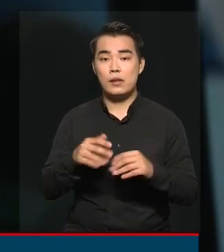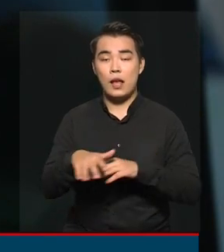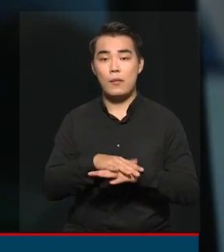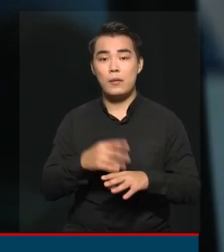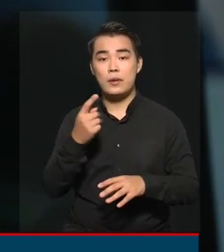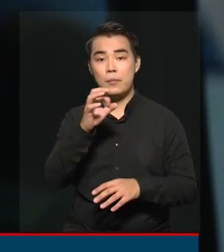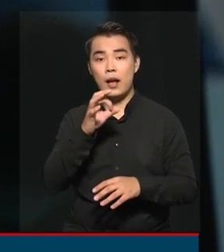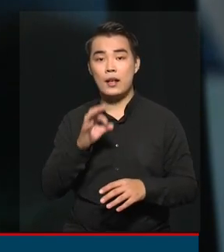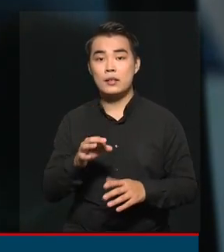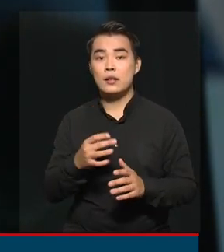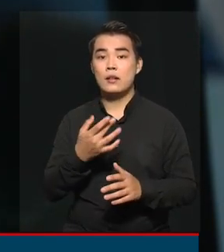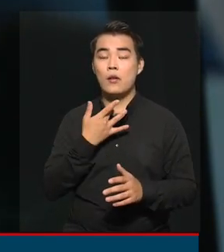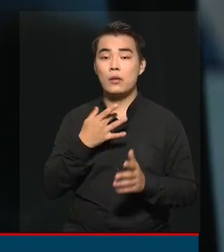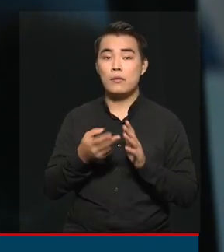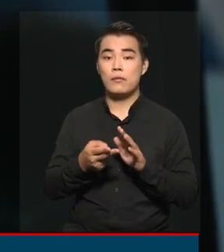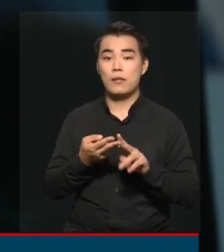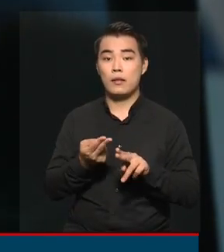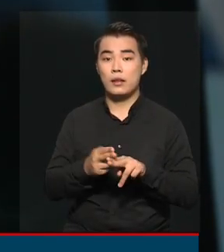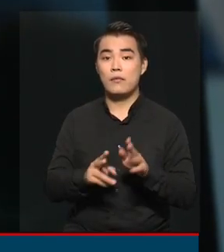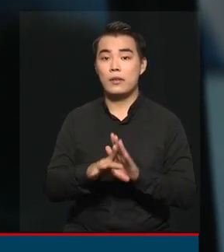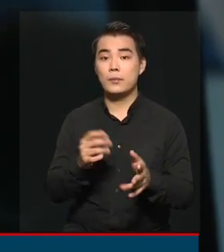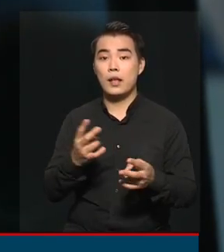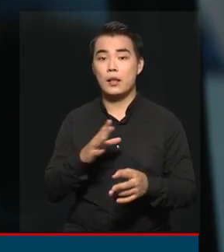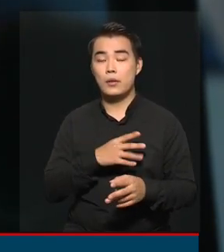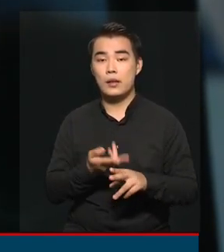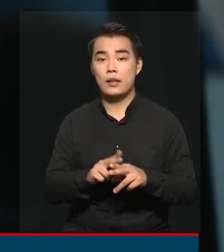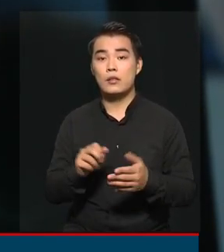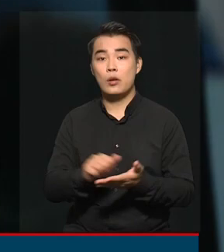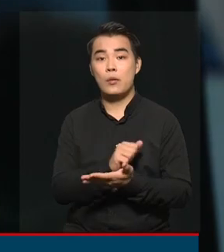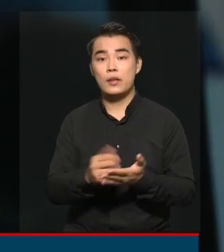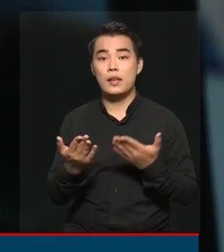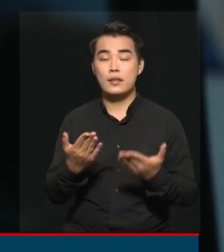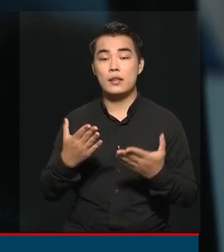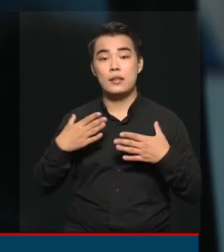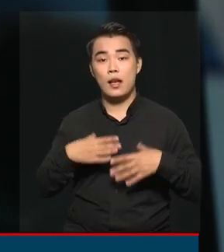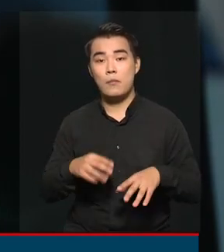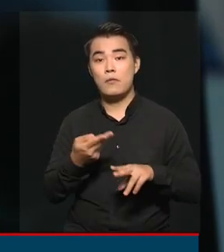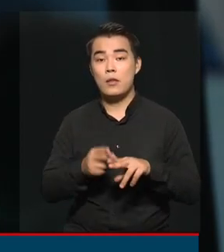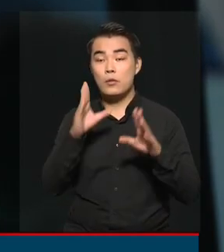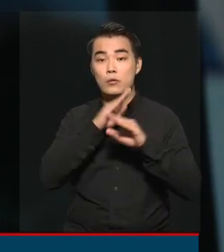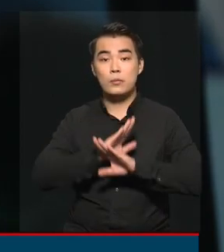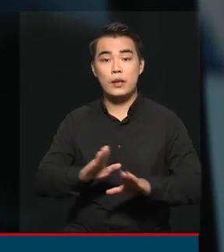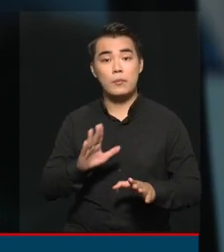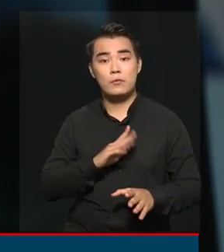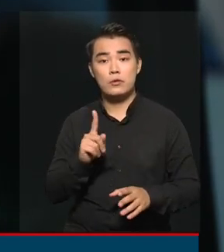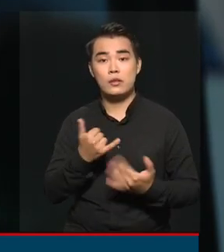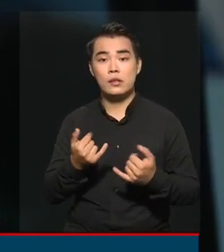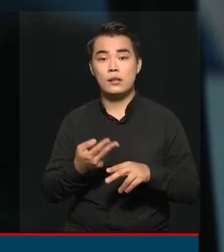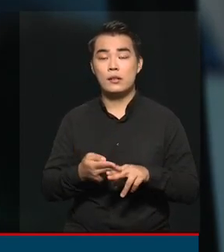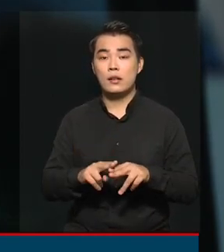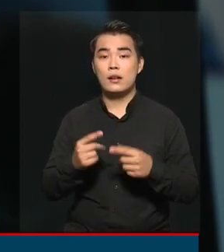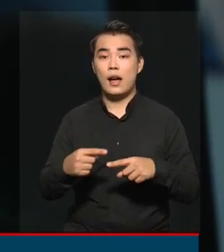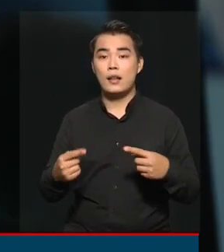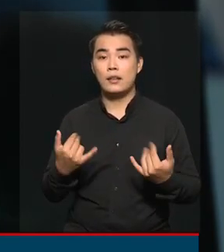сайлаушылардың 1% қолын жинау керек болған. Мысалы, осы құжаттарды уақытылы өткізе алмай қалуына байланысты, немесе өздерінің кейбір жаңағы талаптарға